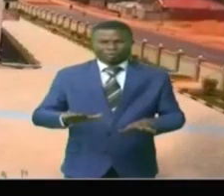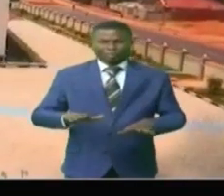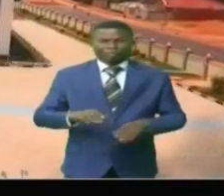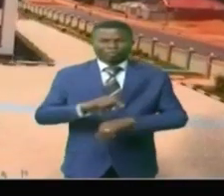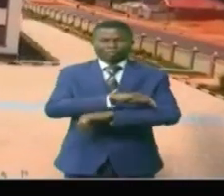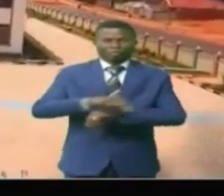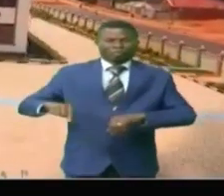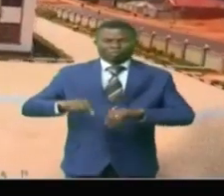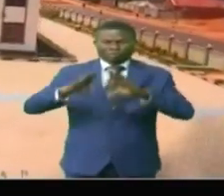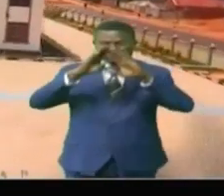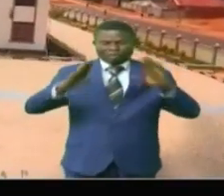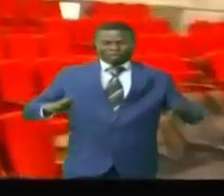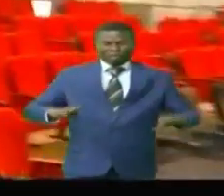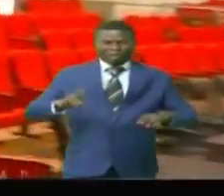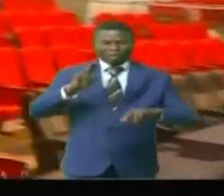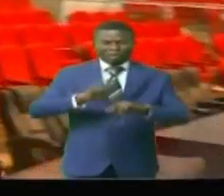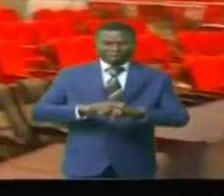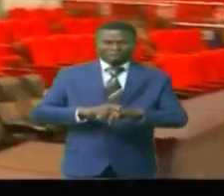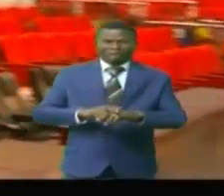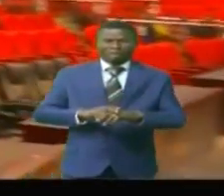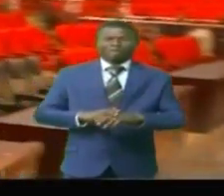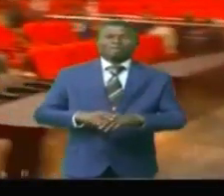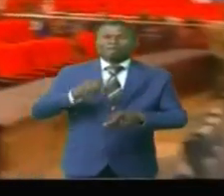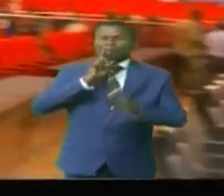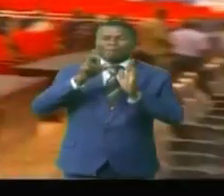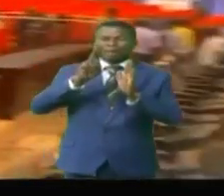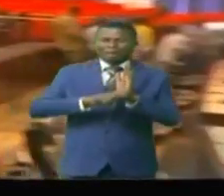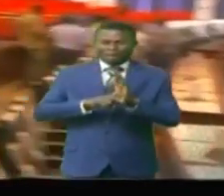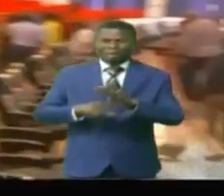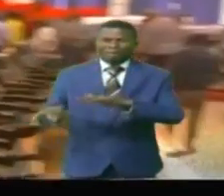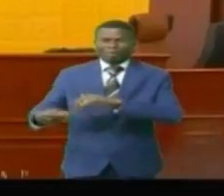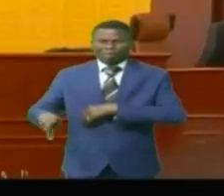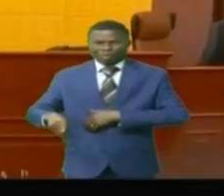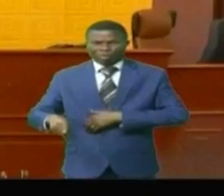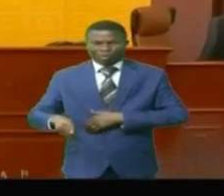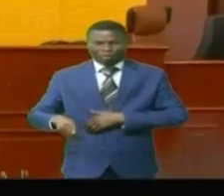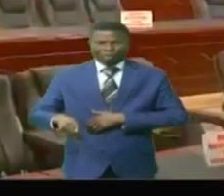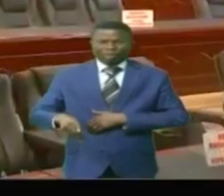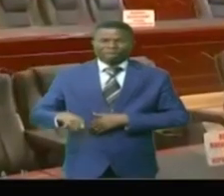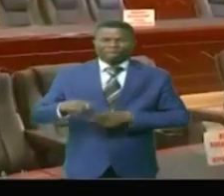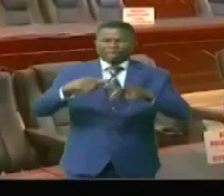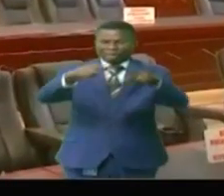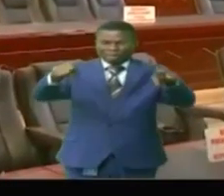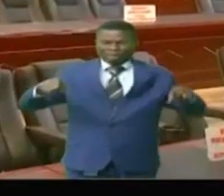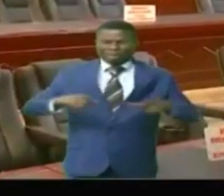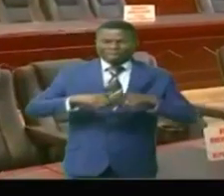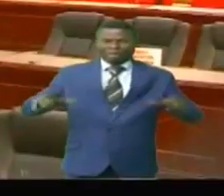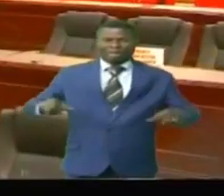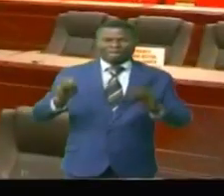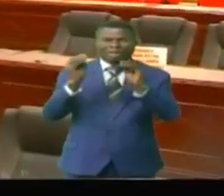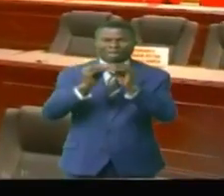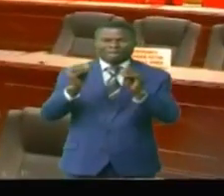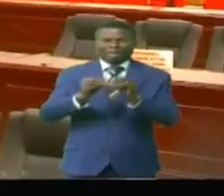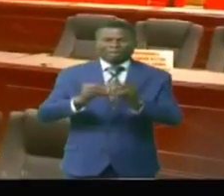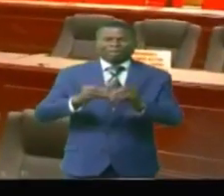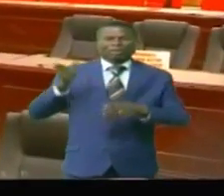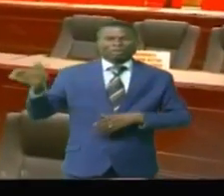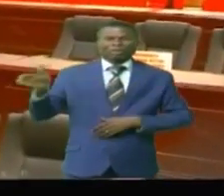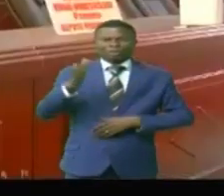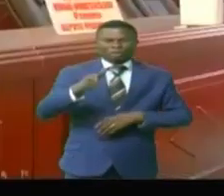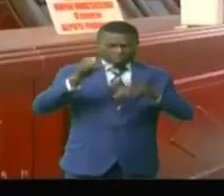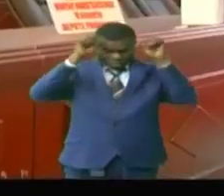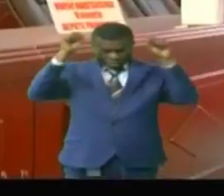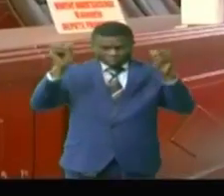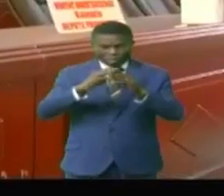somptueux bâtiment qui abritera l'hémicycle du Parlement, disposant d'une grande salle de plénière et des locaux pour le président